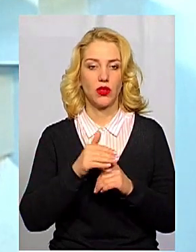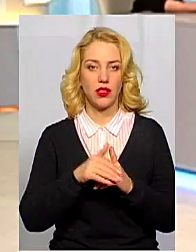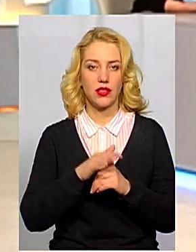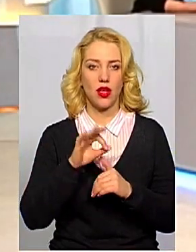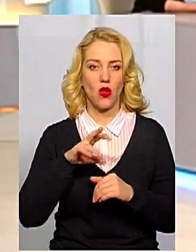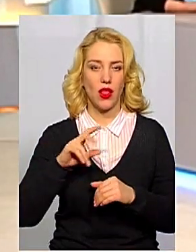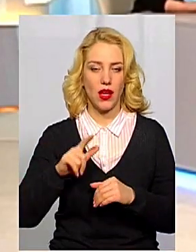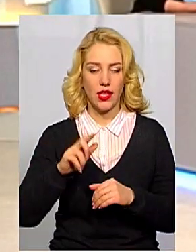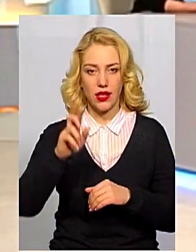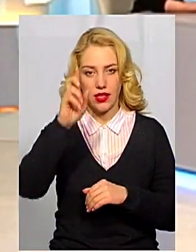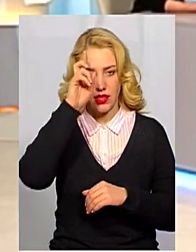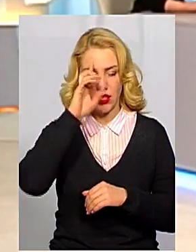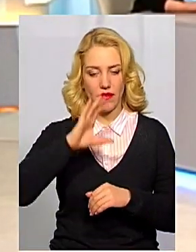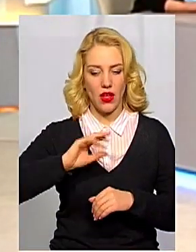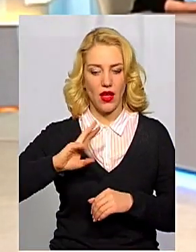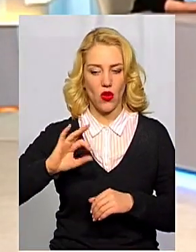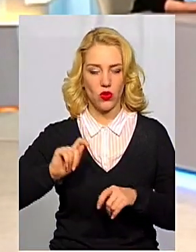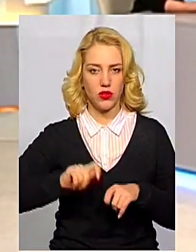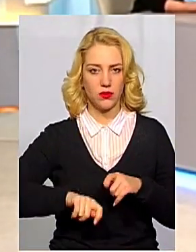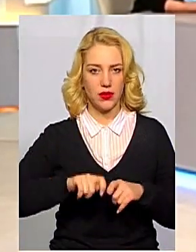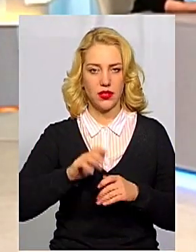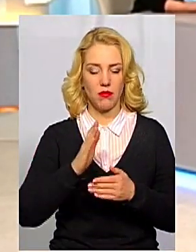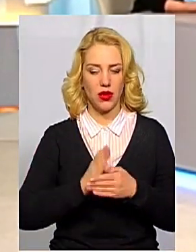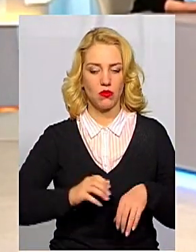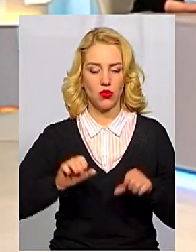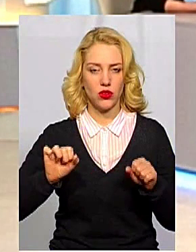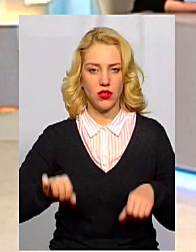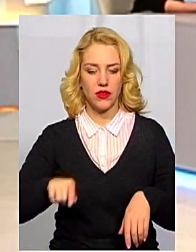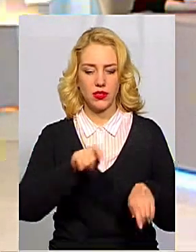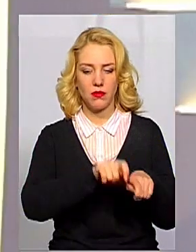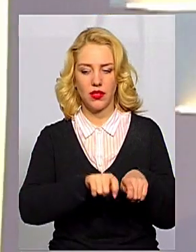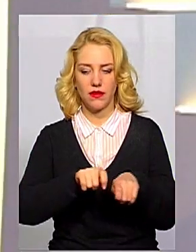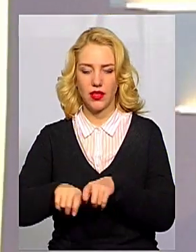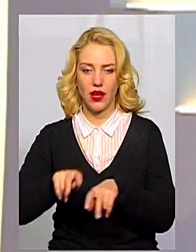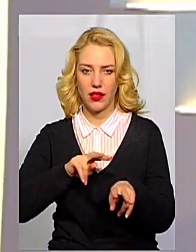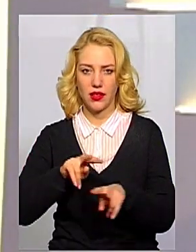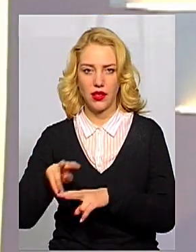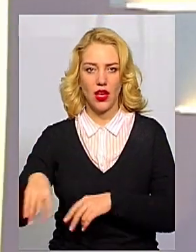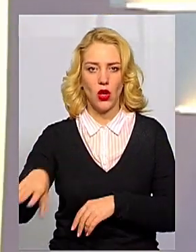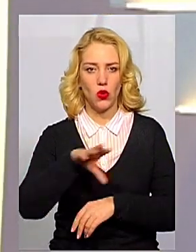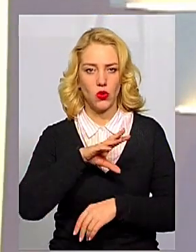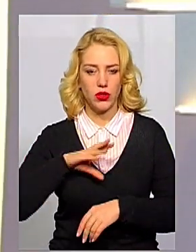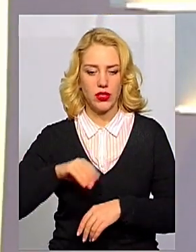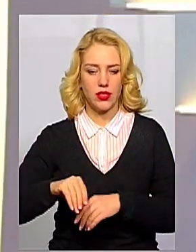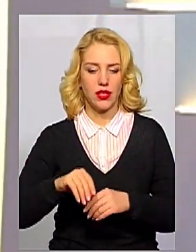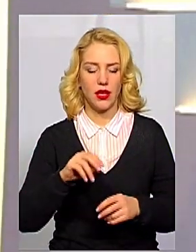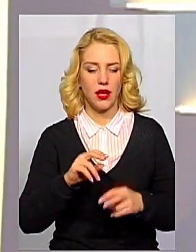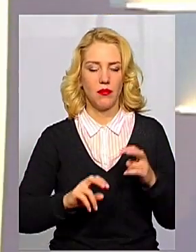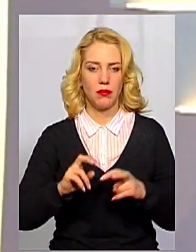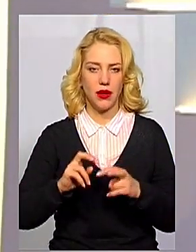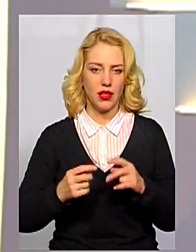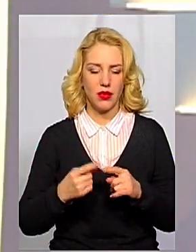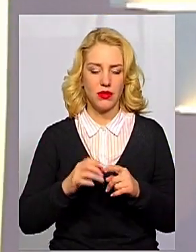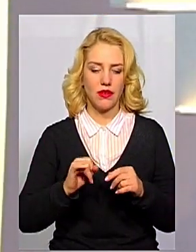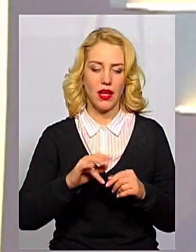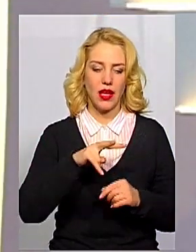Олеже, Державна екологічна інспекція має можливість перевіряти усі підприємства, і лісокомунальні, і ті, що належать